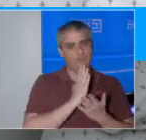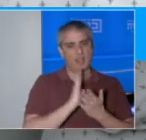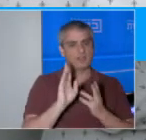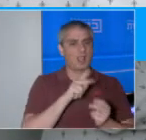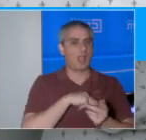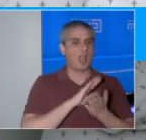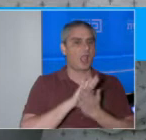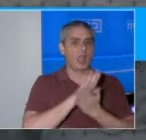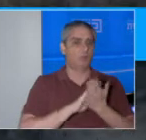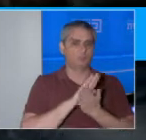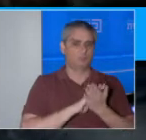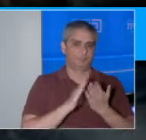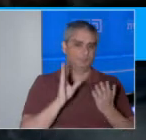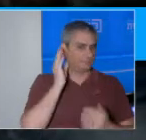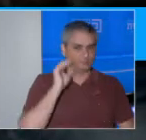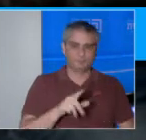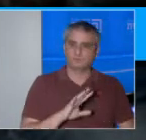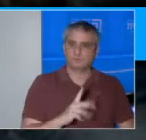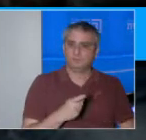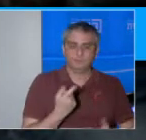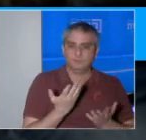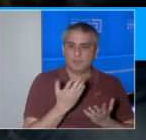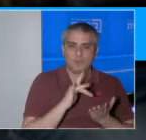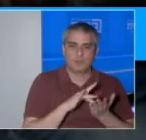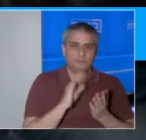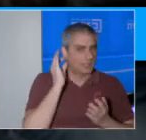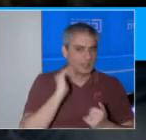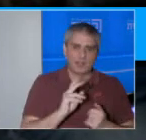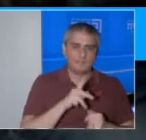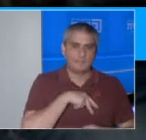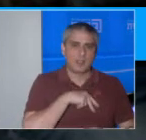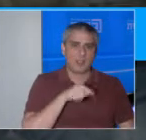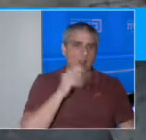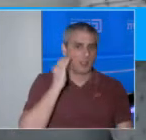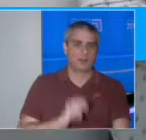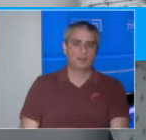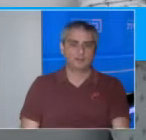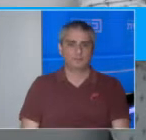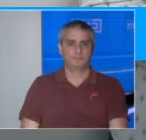את האחריות על הילדה, מה איתה, איפה היא נמצאת, מי אחראי?